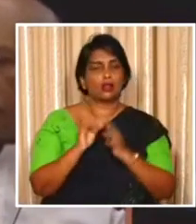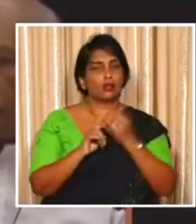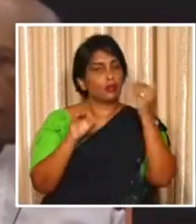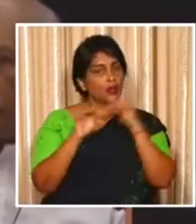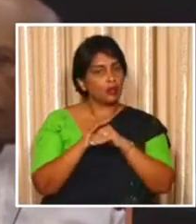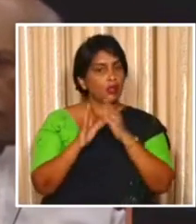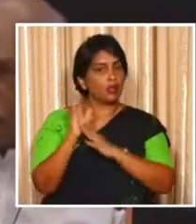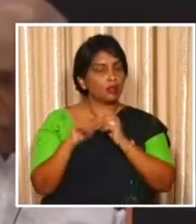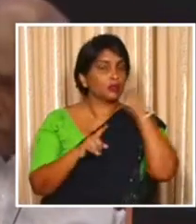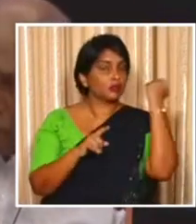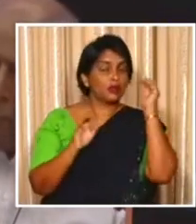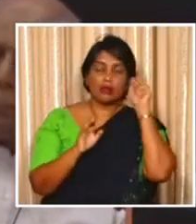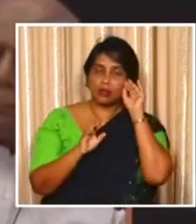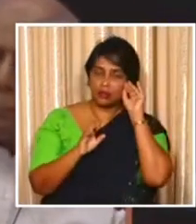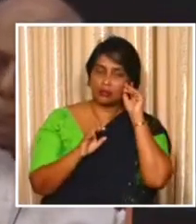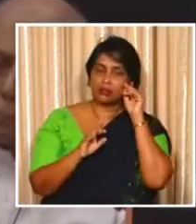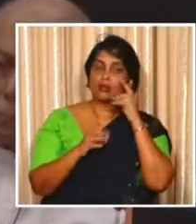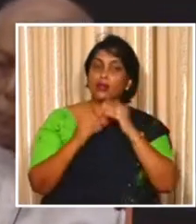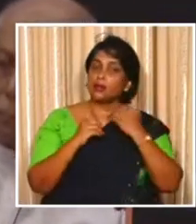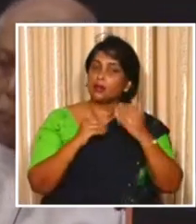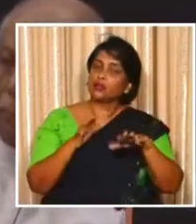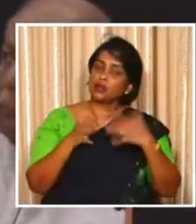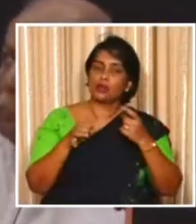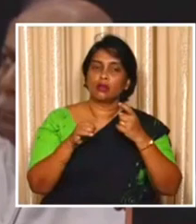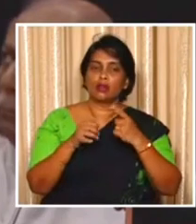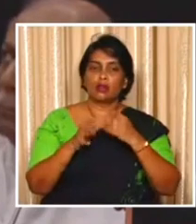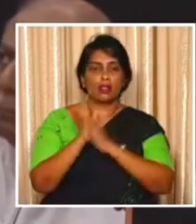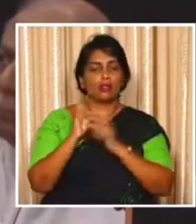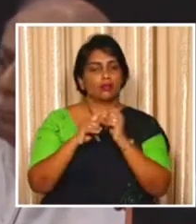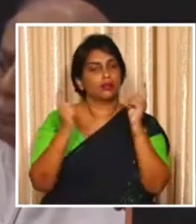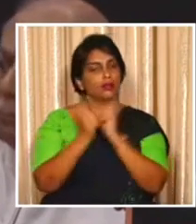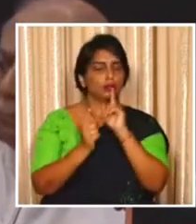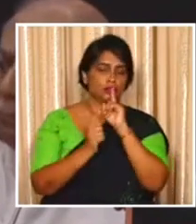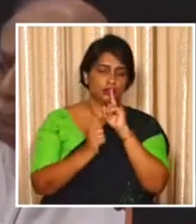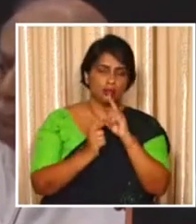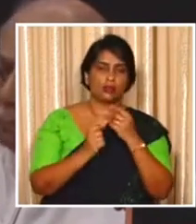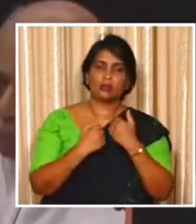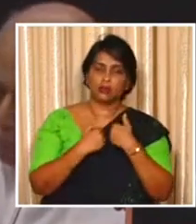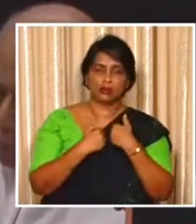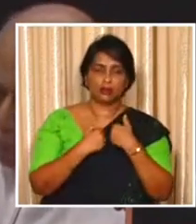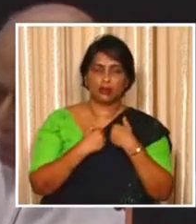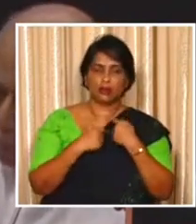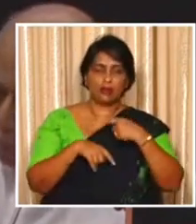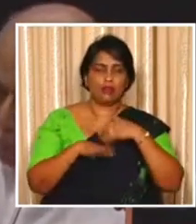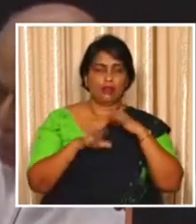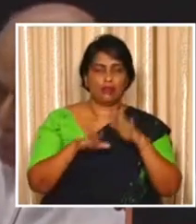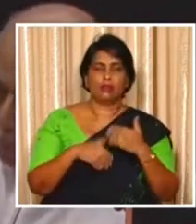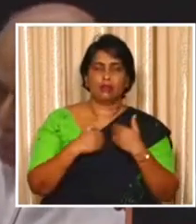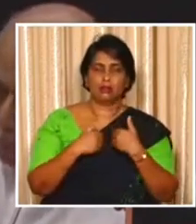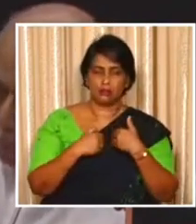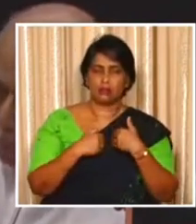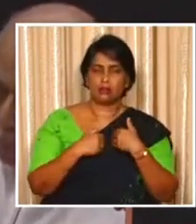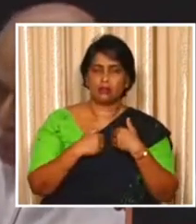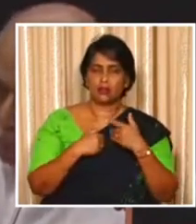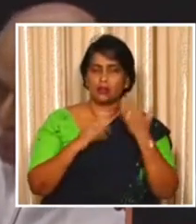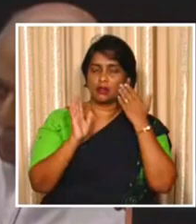පස්සේ හැමතුමා කතාවට ඇහුම්කන් දීලා ඊට පස්සේ ඕනනම් වෙනම හැමතුමා හම්බෙලා කියන්න මම ඒ නිසා මම වැඩි වෙලා ගන්නෑ මෙතනින් ඔබතුමා